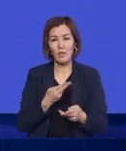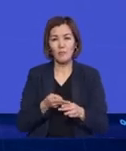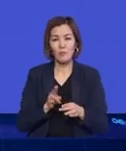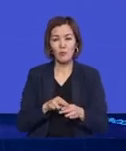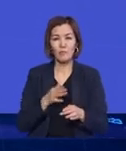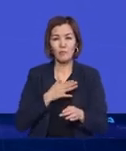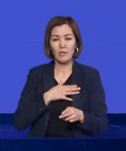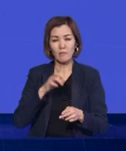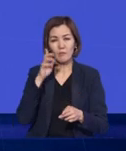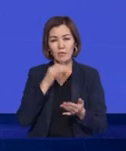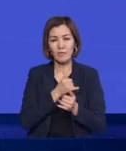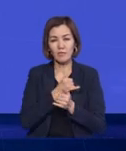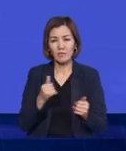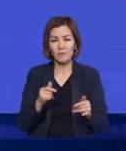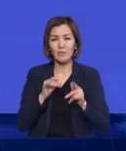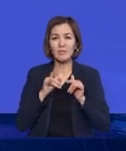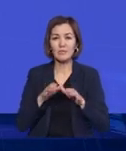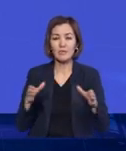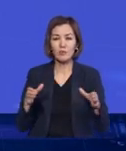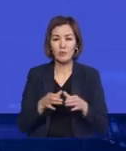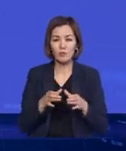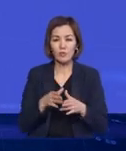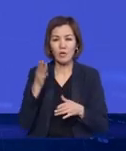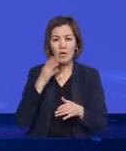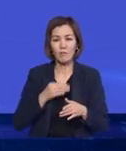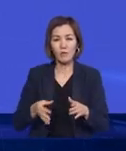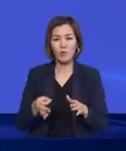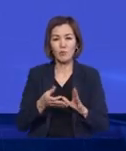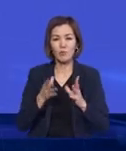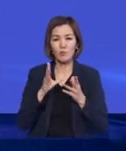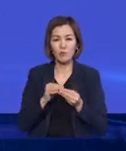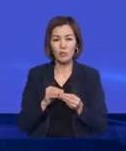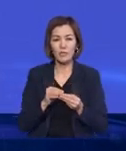мен мемлекеттік қызмет істері жөніндегі агенттігінің Алматы облысы бойынша